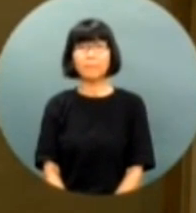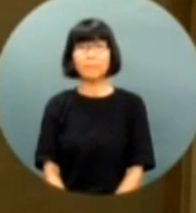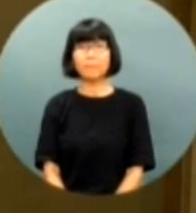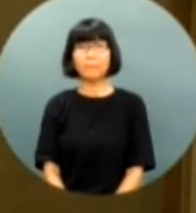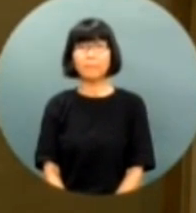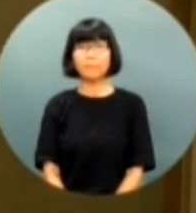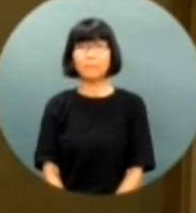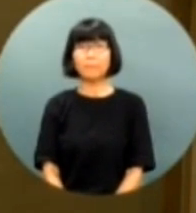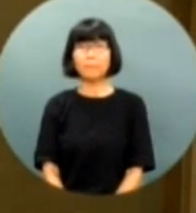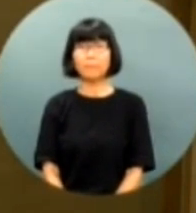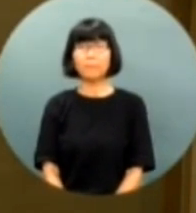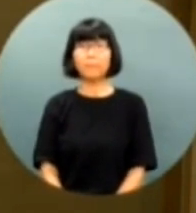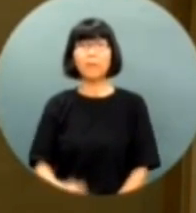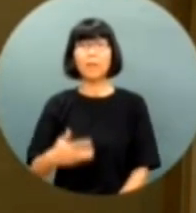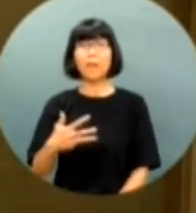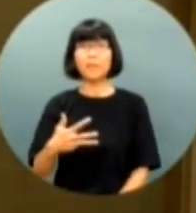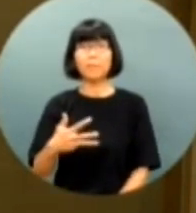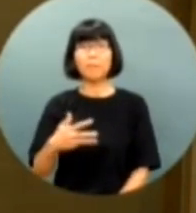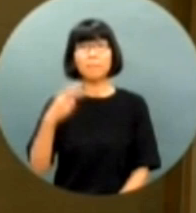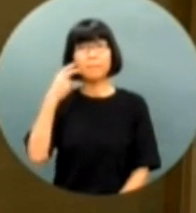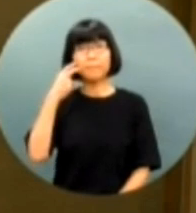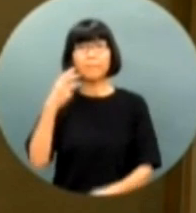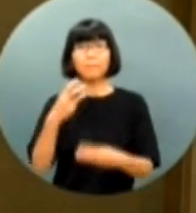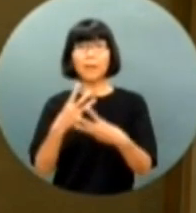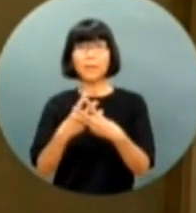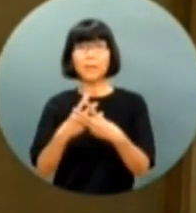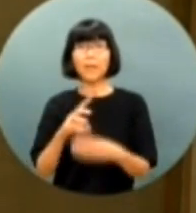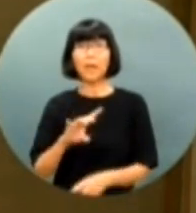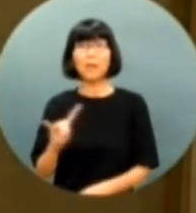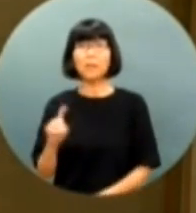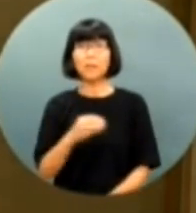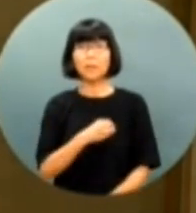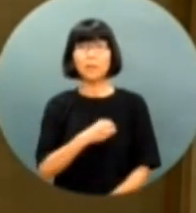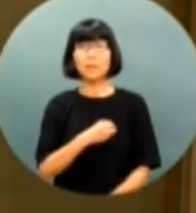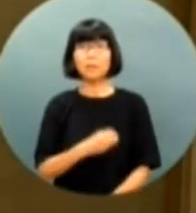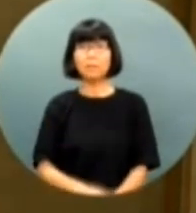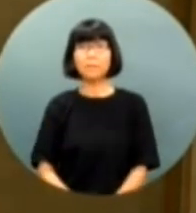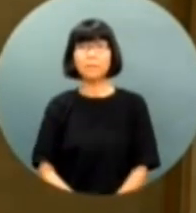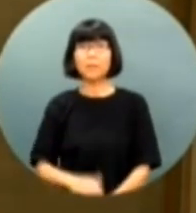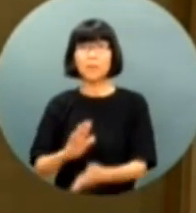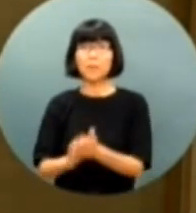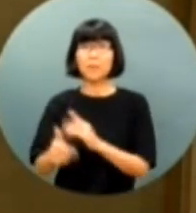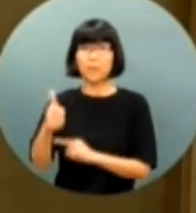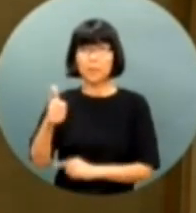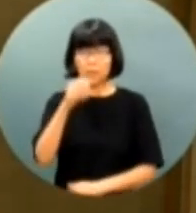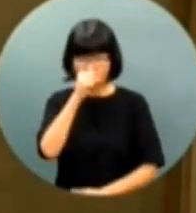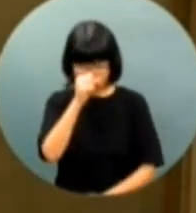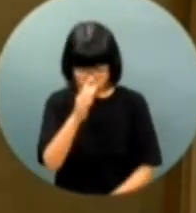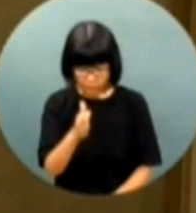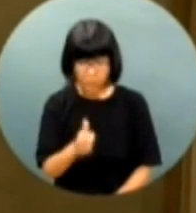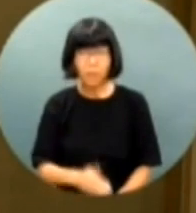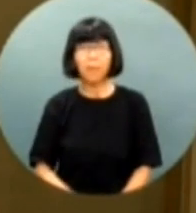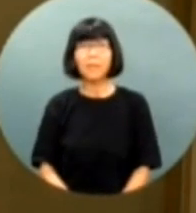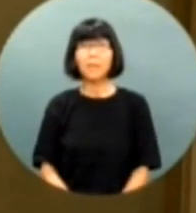はい、8番松田議員。 知事、しっかりとよろしくお願いしたいと思